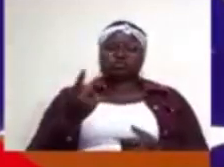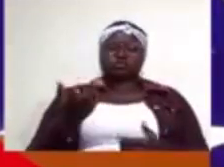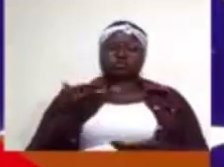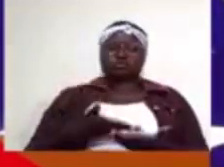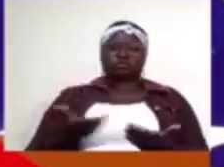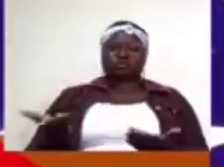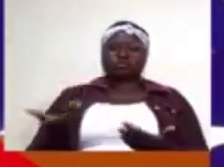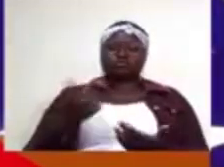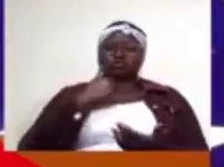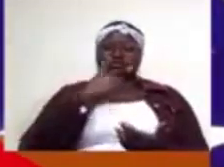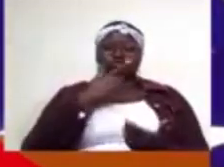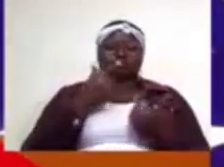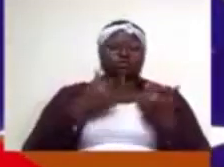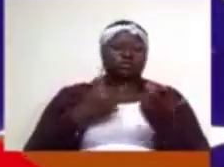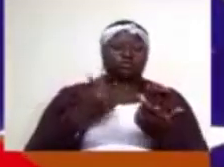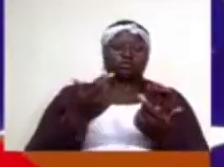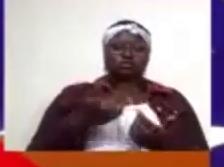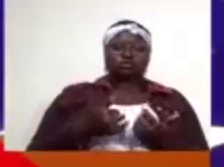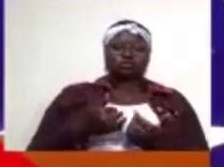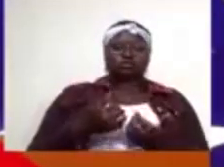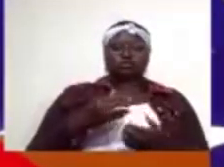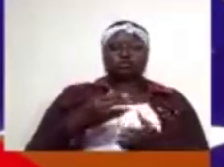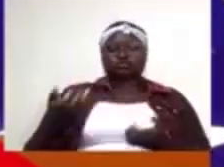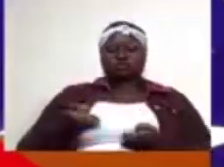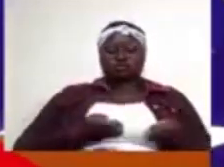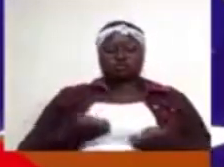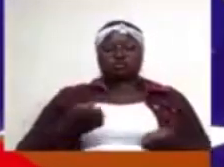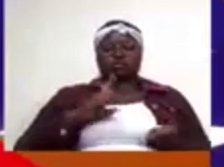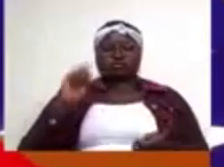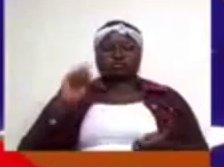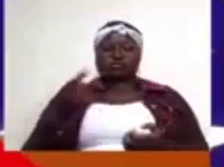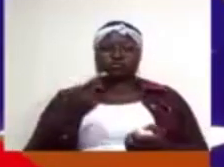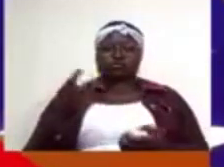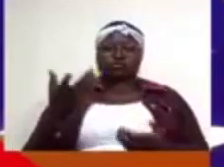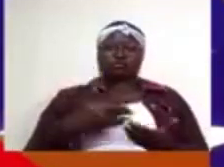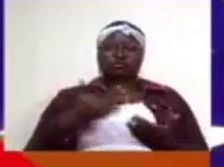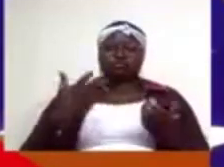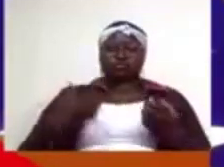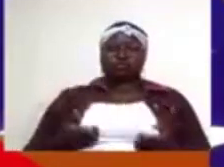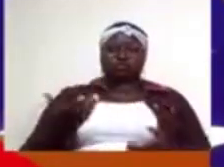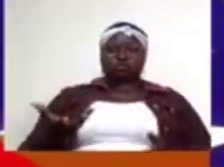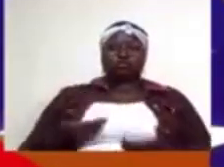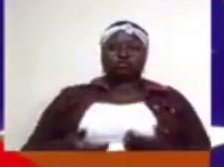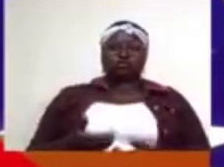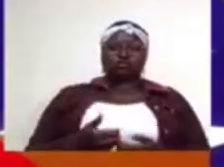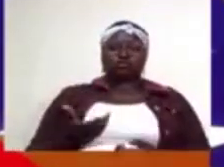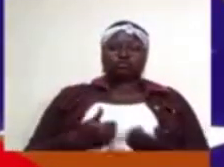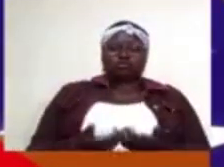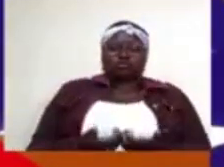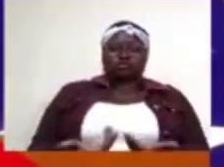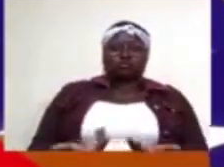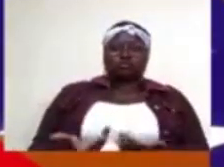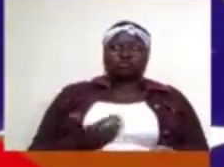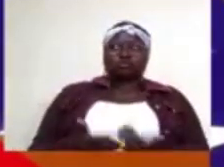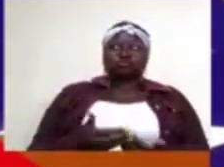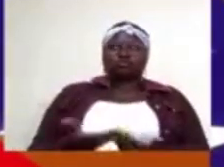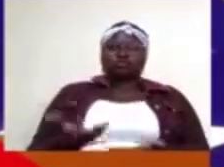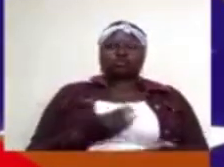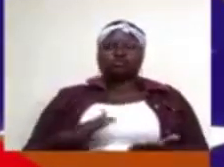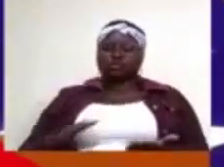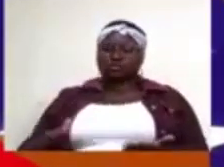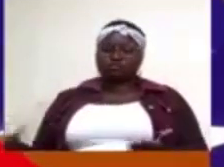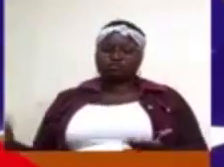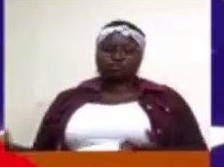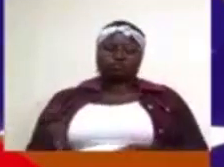Kogwa na notuge ona niodwa economy. One we can say because of the economy. Yes. Economy wakora anake